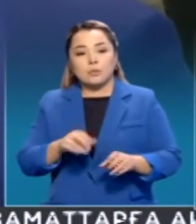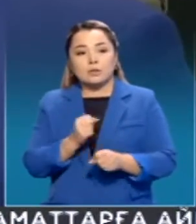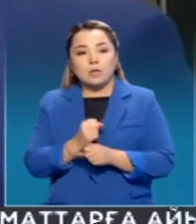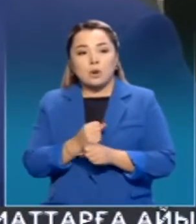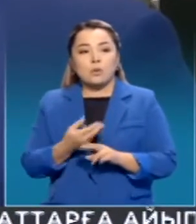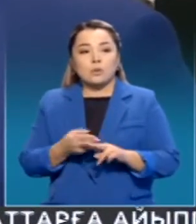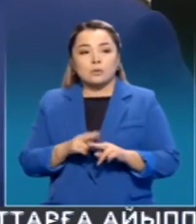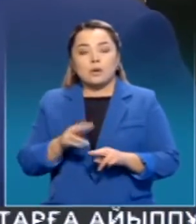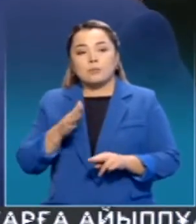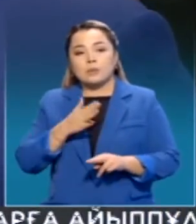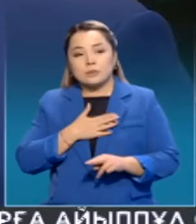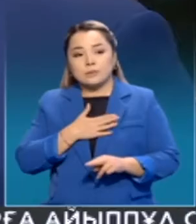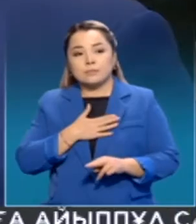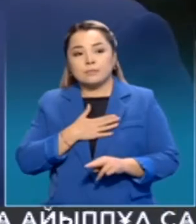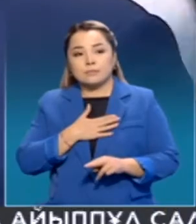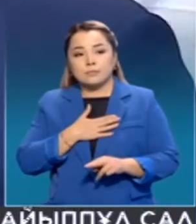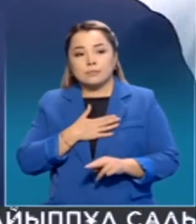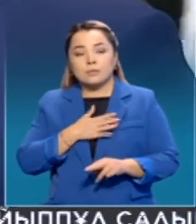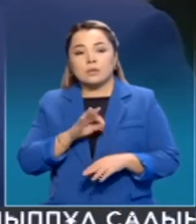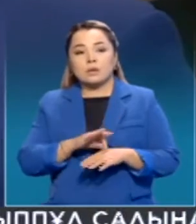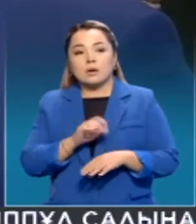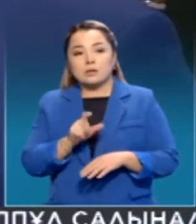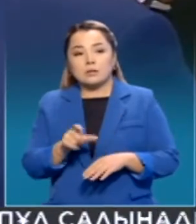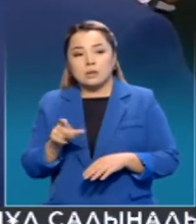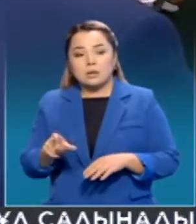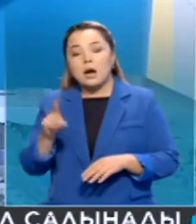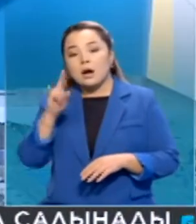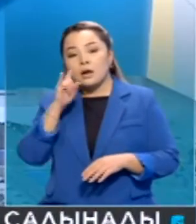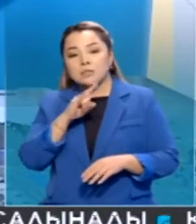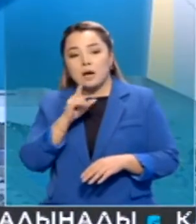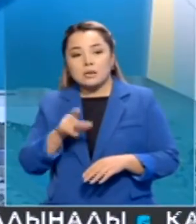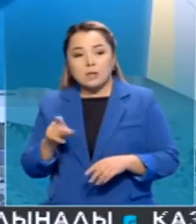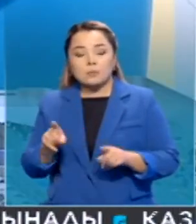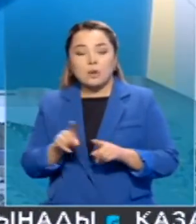Оның бәрі біздің науқастарымызға, біздің Қазақстан азаматтарына пайдасы.